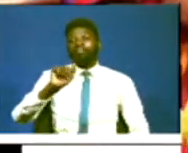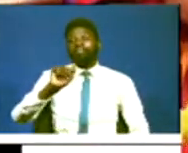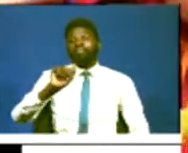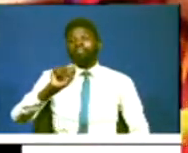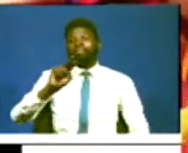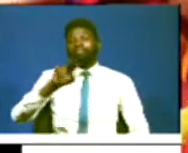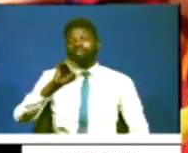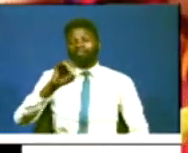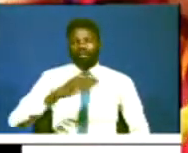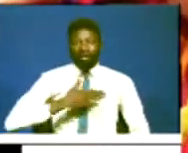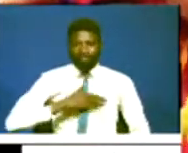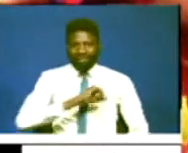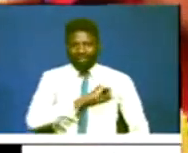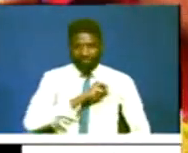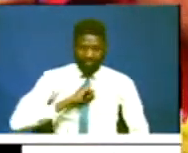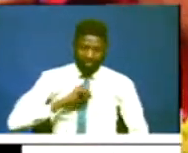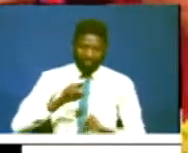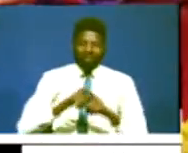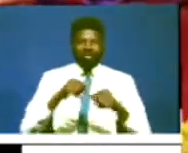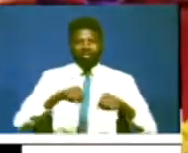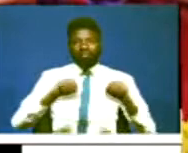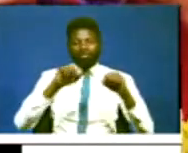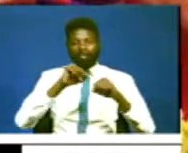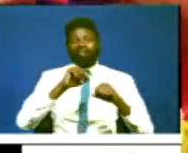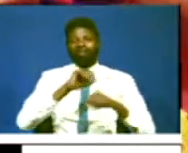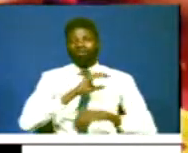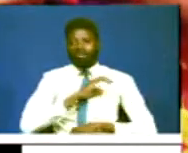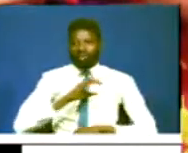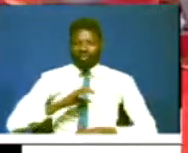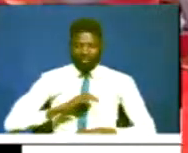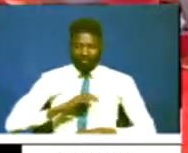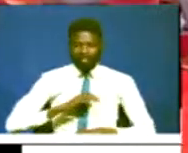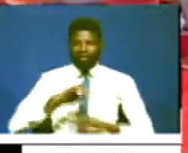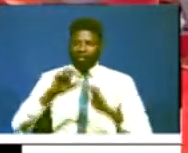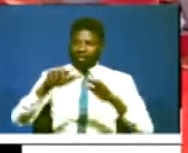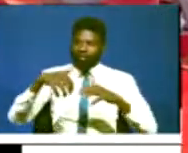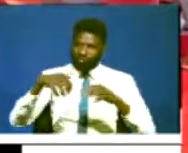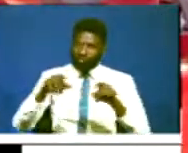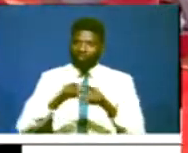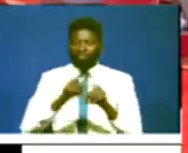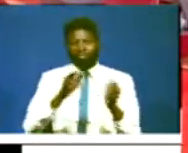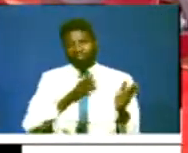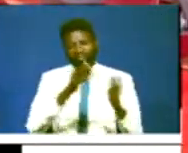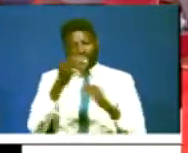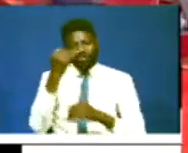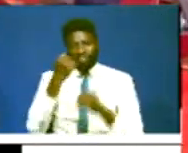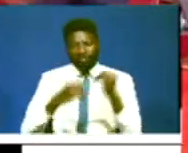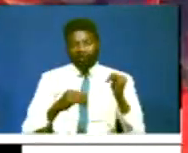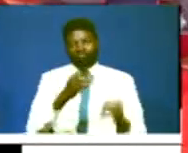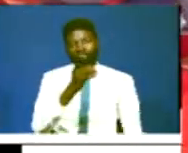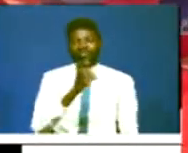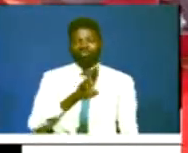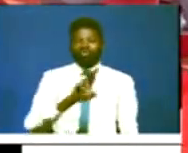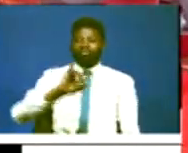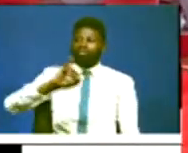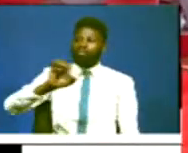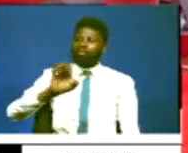wa kamati yetu ya agriculture. Finally tuko na huyu Dr. Jeremiah. Hata ile kalamu